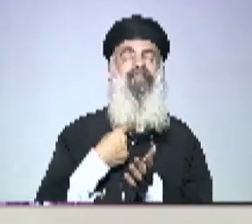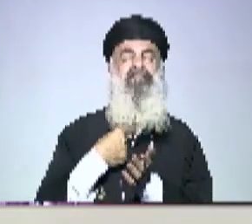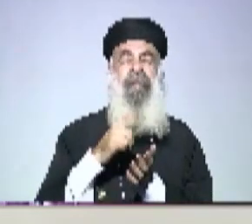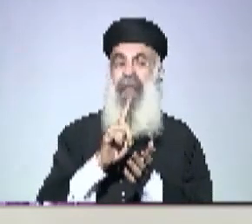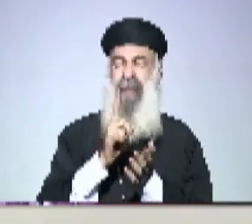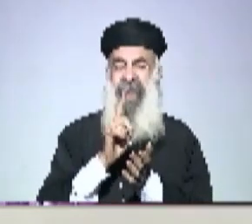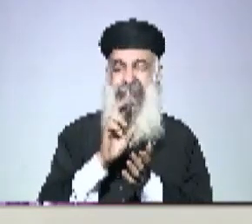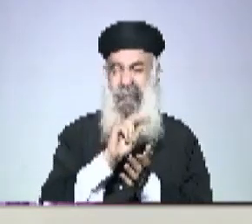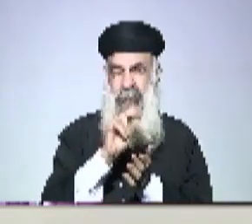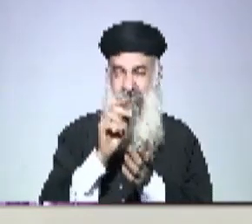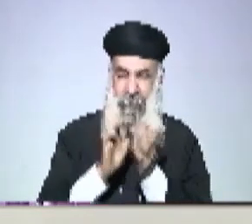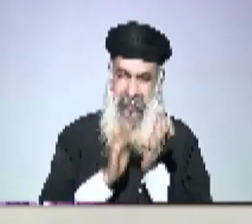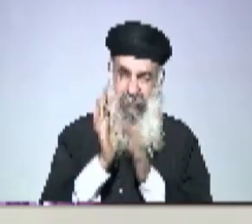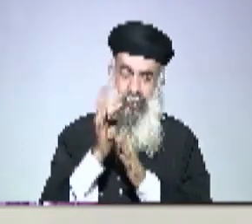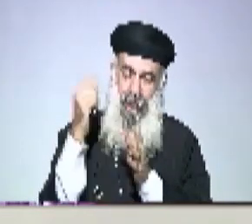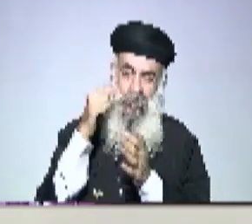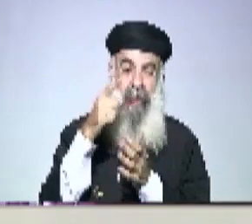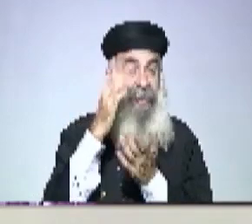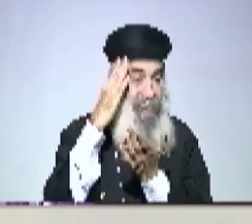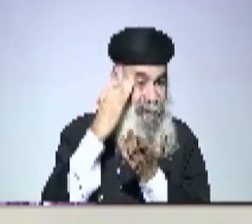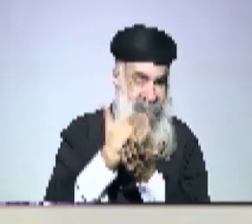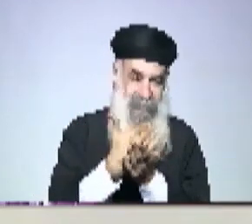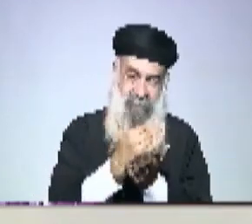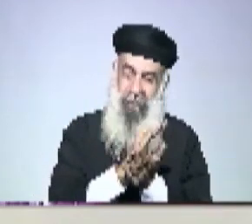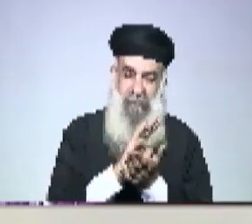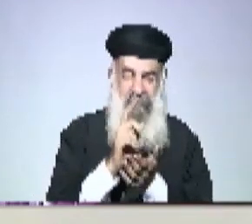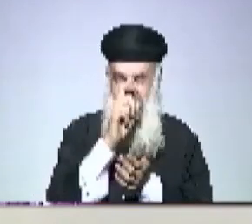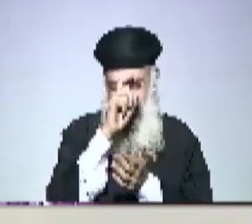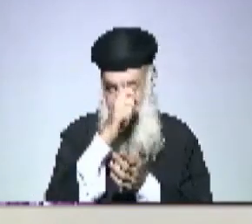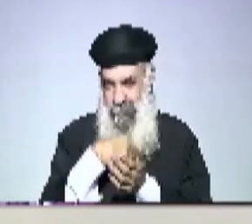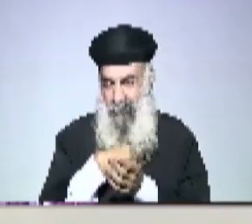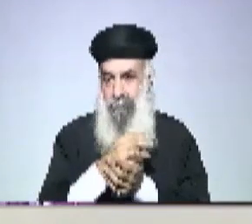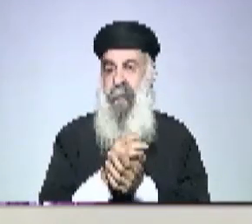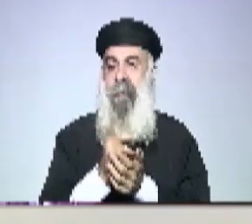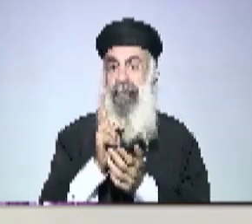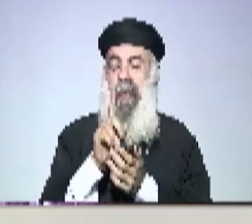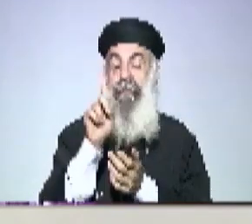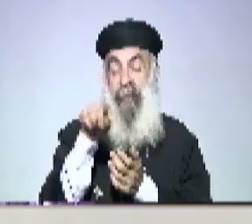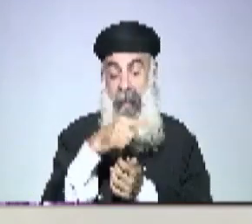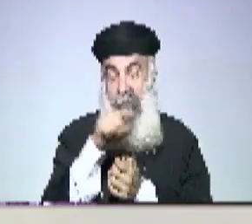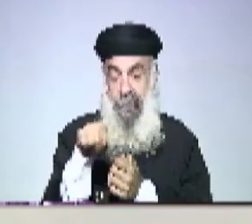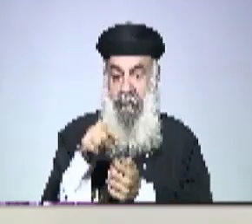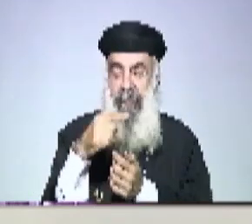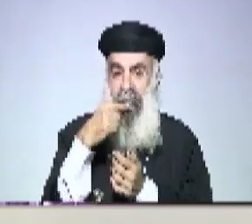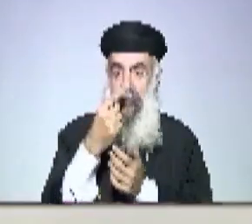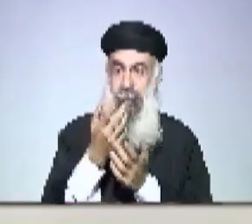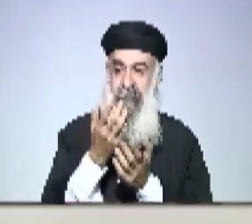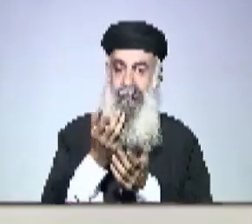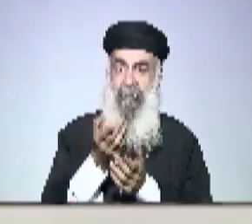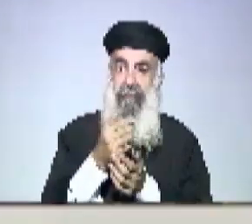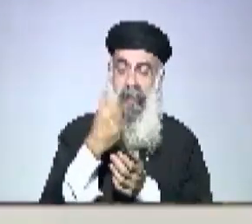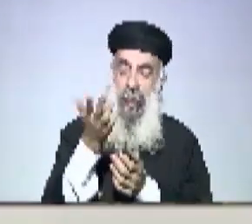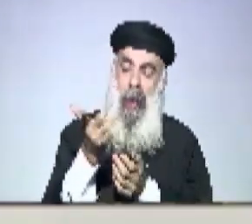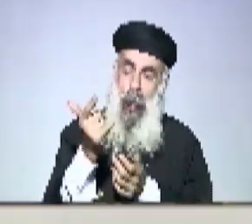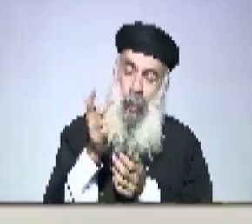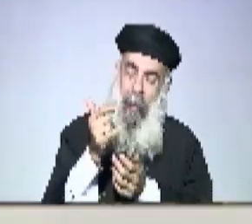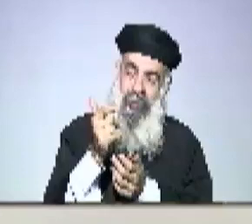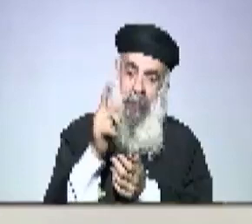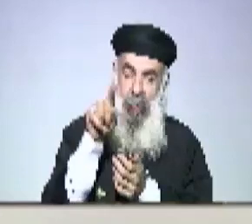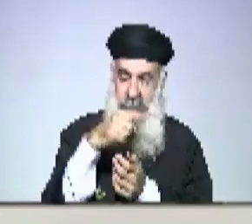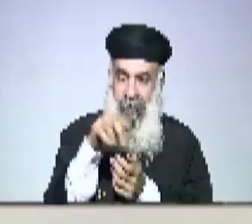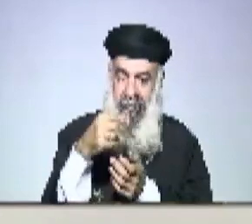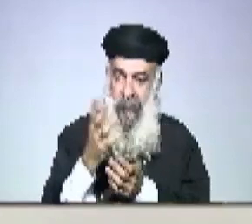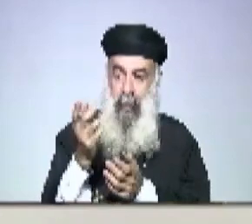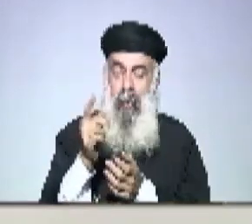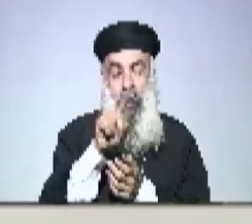اوصانا المسيح وان اغفر لهم ذلك طبعا غلط ان الواحد يظلم اخواته وغلط على